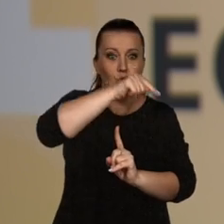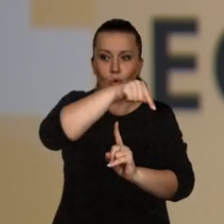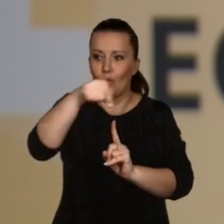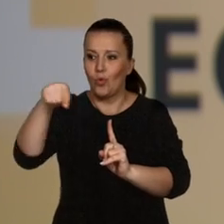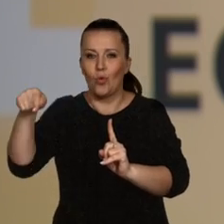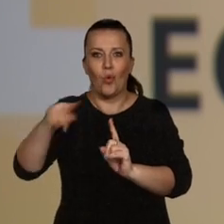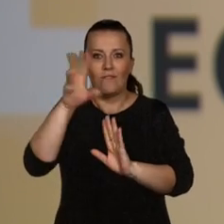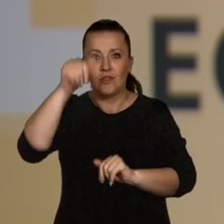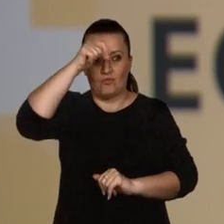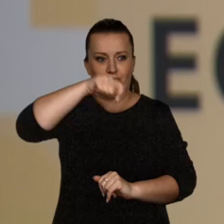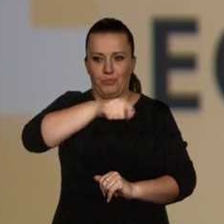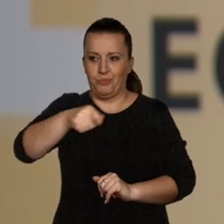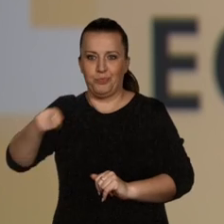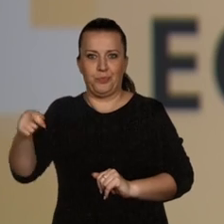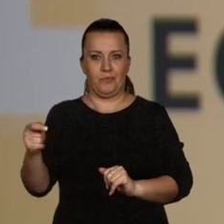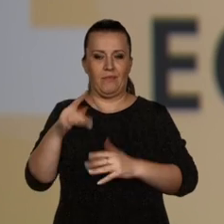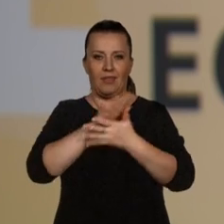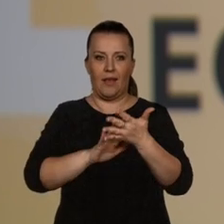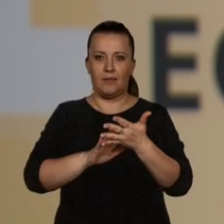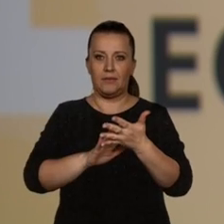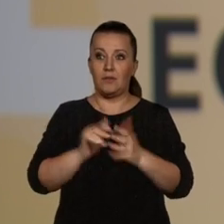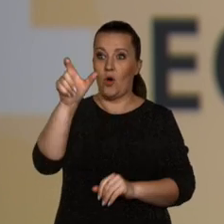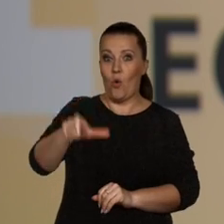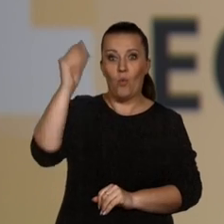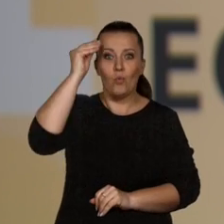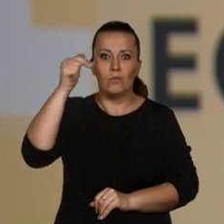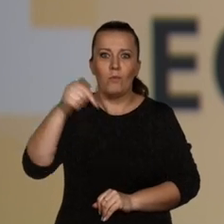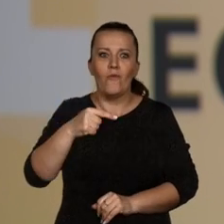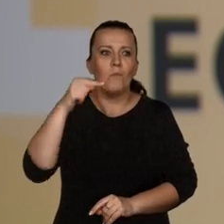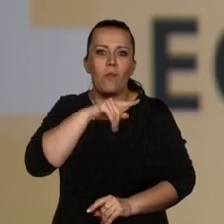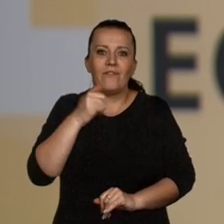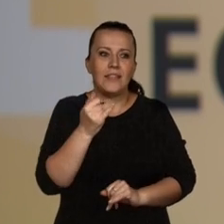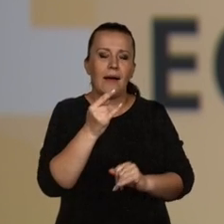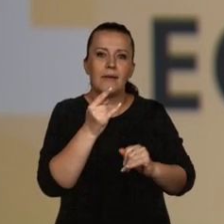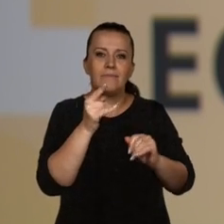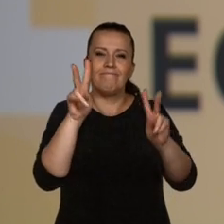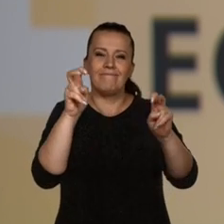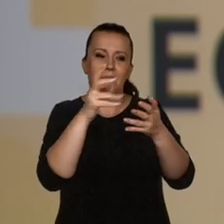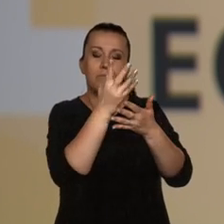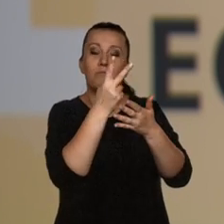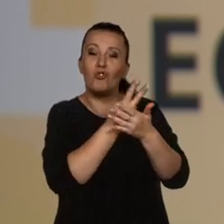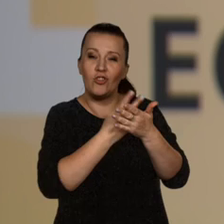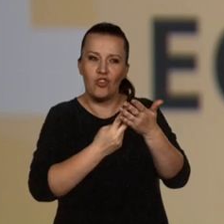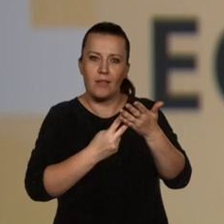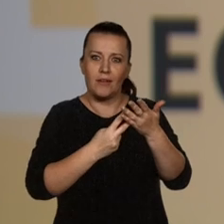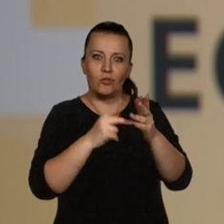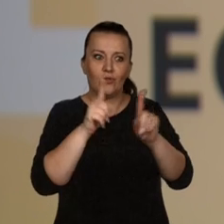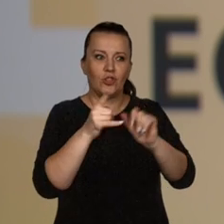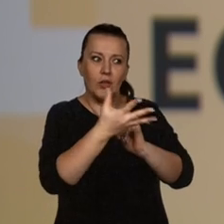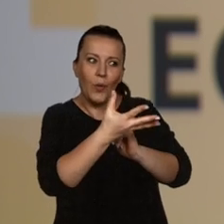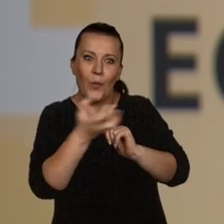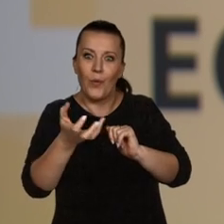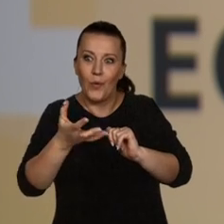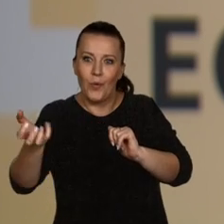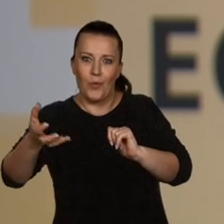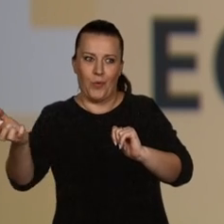to wszystko powinniśmy umiejętnie przeczytać. Wypowiedź maturalna wymaga od nas tego, żeby